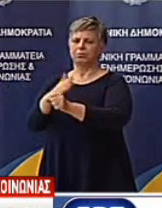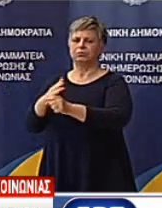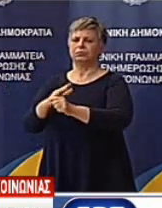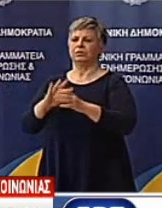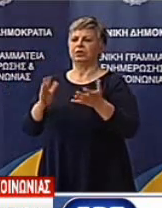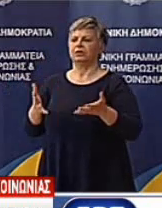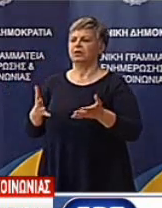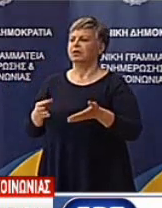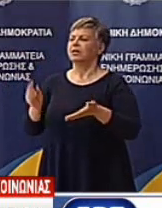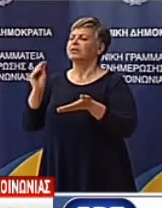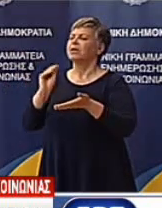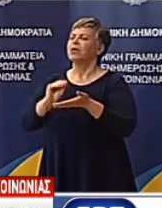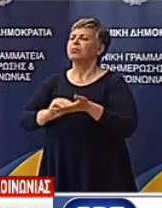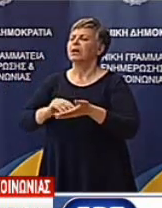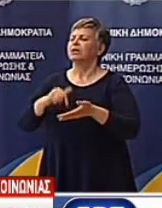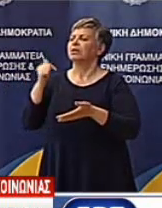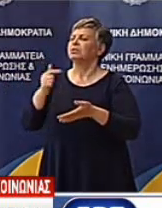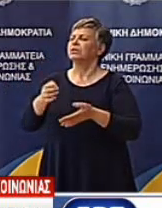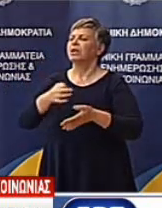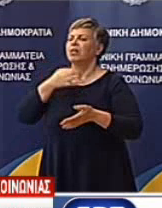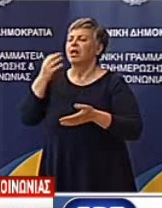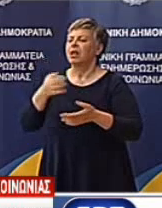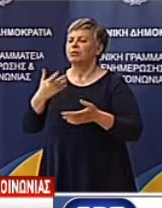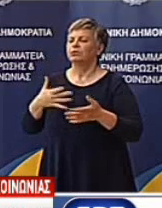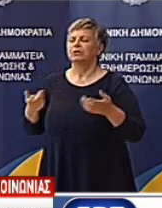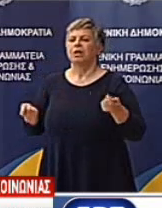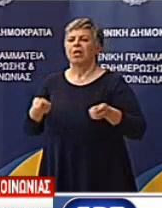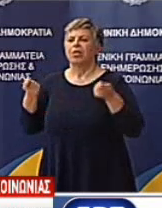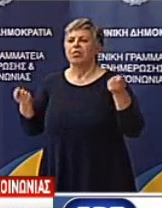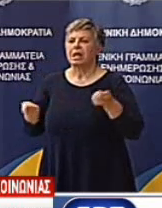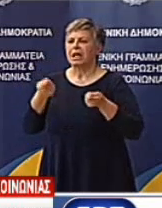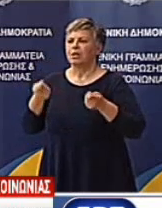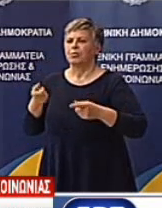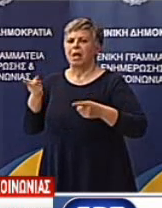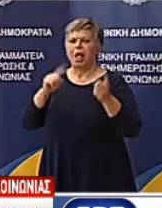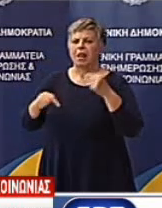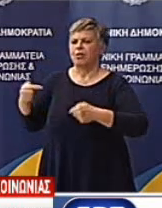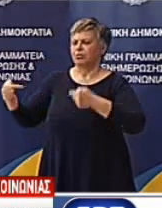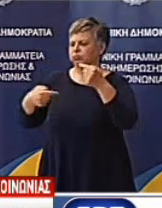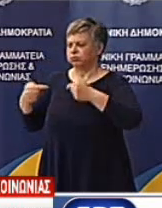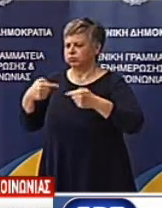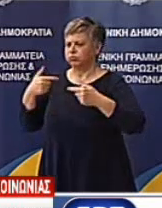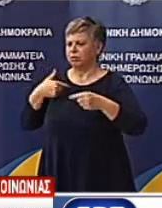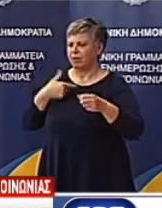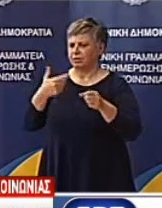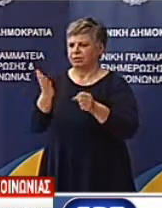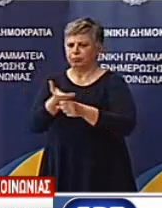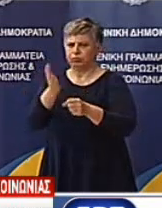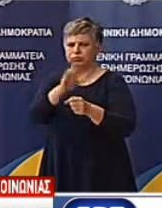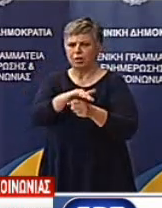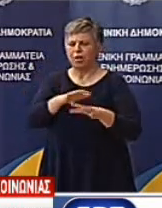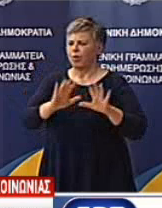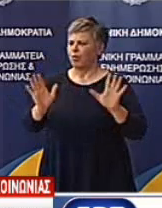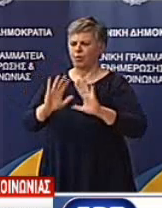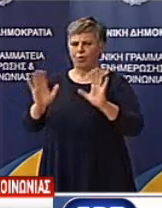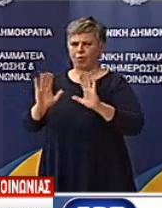οικουμενικής κυβέρνησης διαψεύδεται σε όλους τους τόνους διαστόματος πρωθυπουργού, αλλά και όλων όσων από εμάς ρωτήθηκαν. Σας είπα